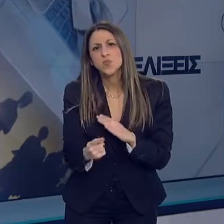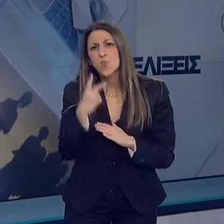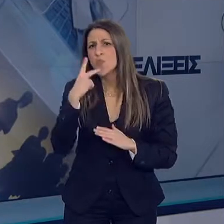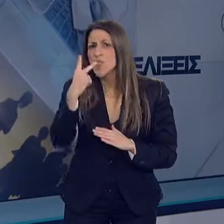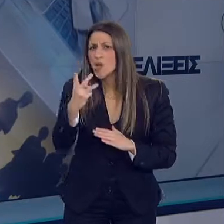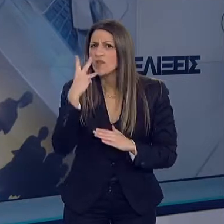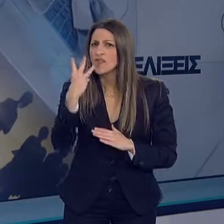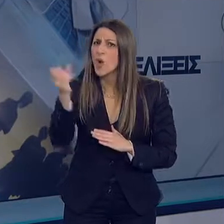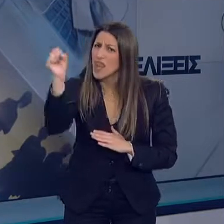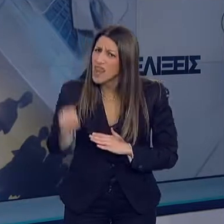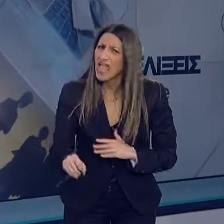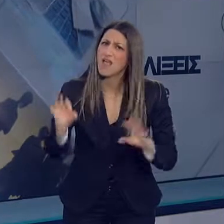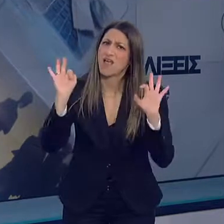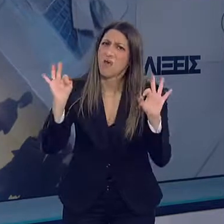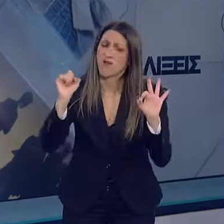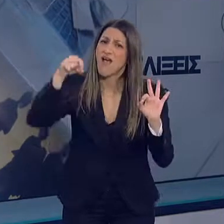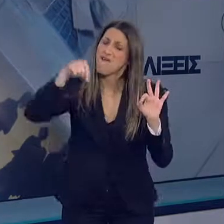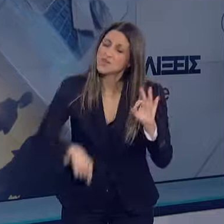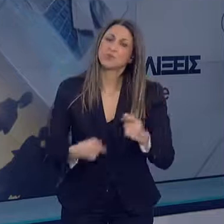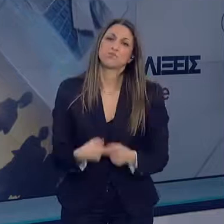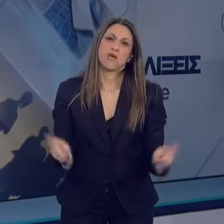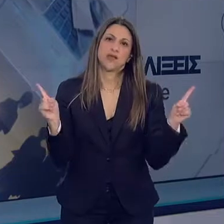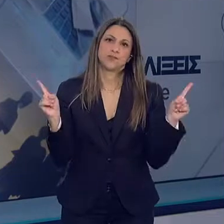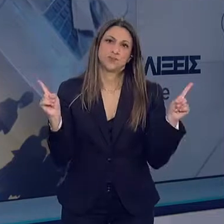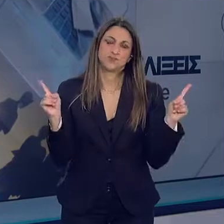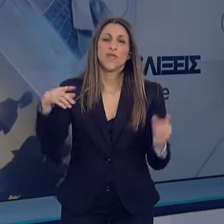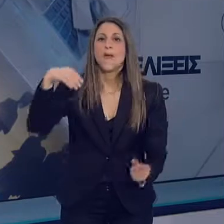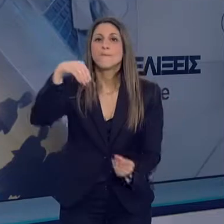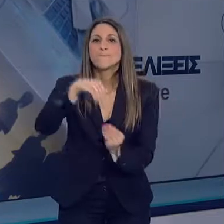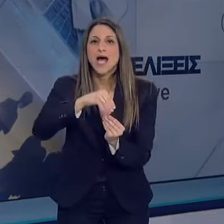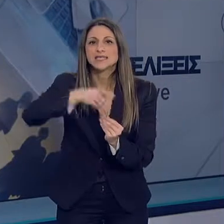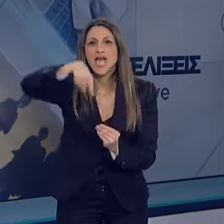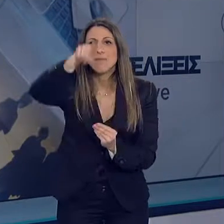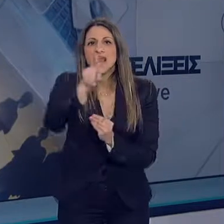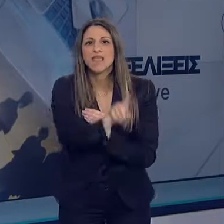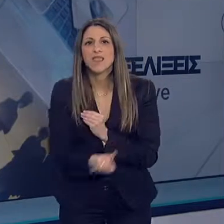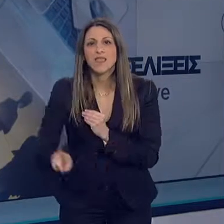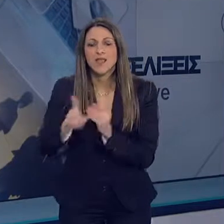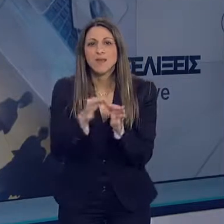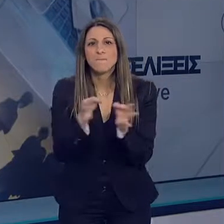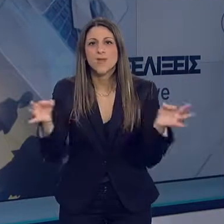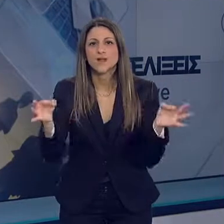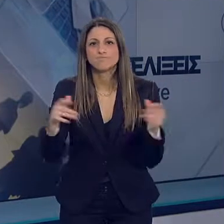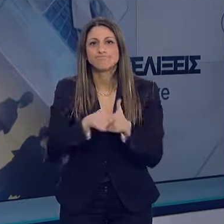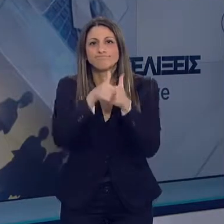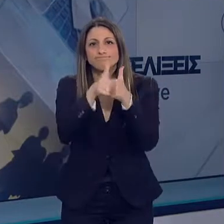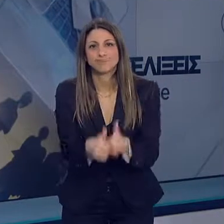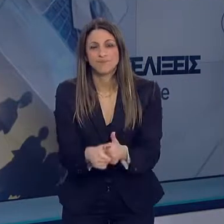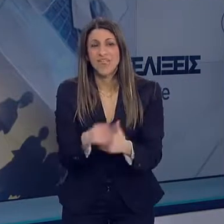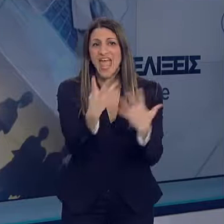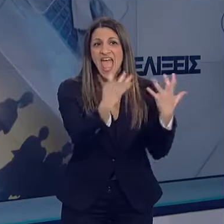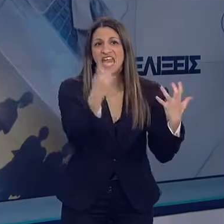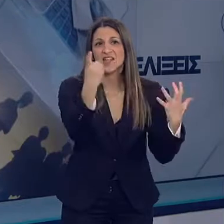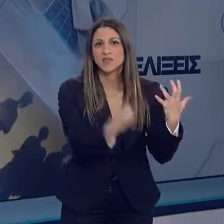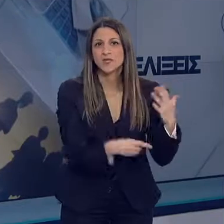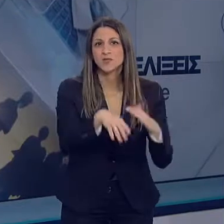χρόνια. Επαναλαμβάνω, την ημέρα του Πάσχα ισχύουν όλα τα μέτρα που έχουμε πάρει τα οποία τηρεί η συντριπτική πλειοψηφία των